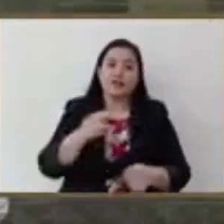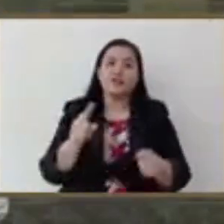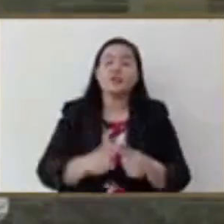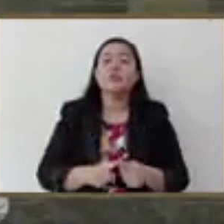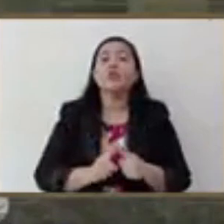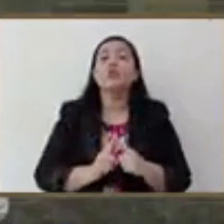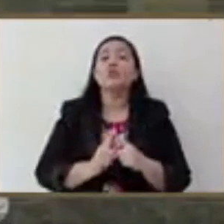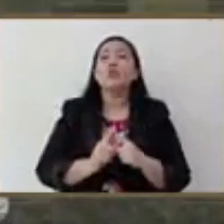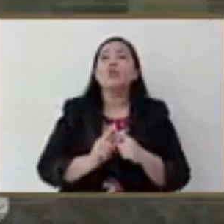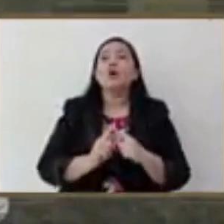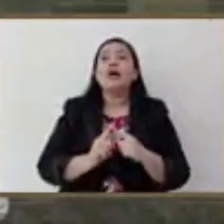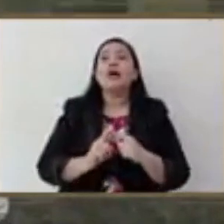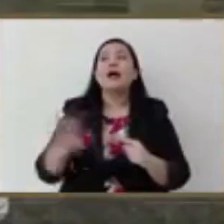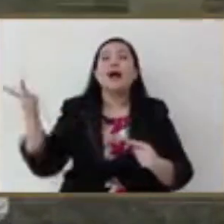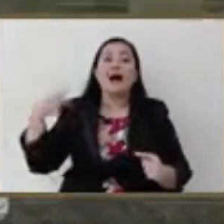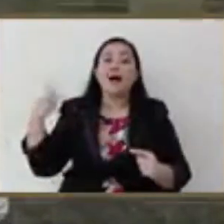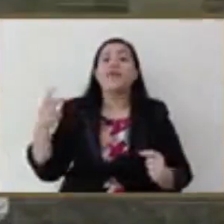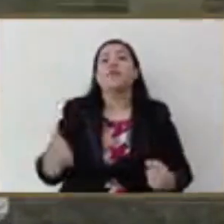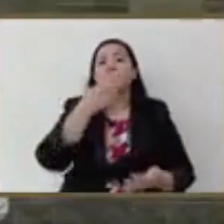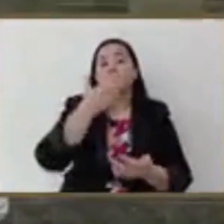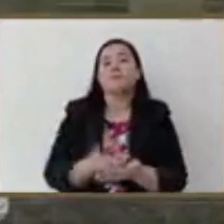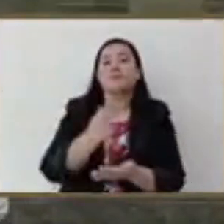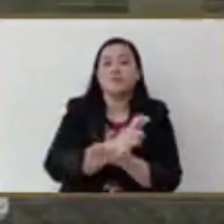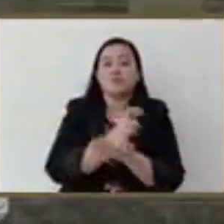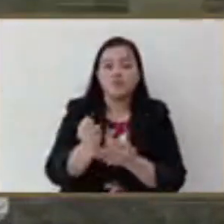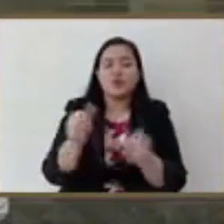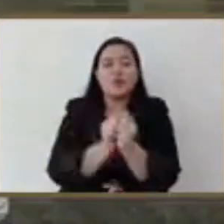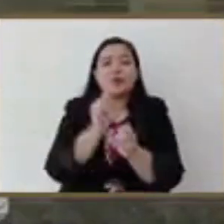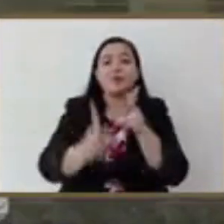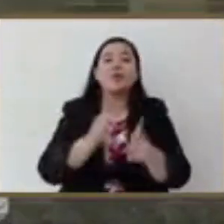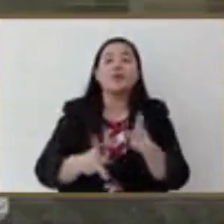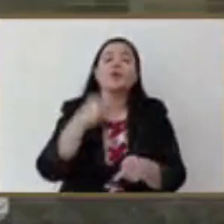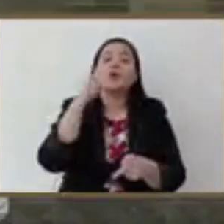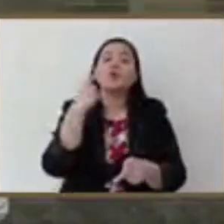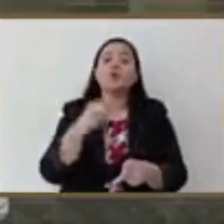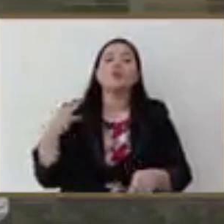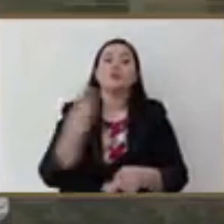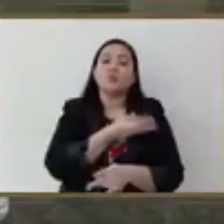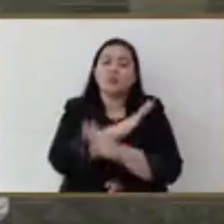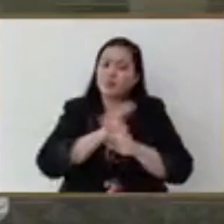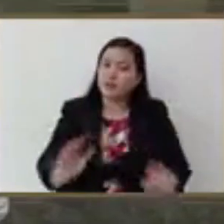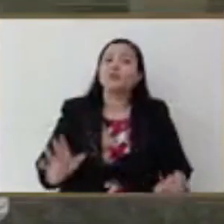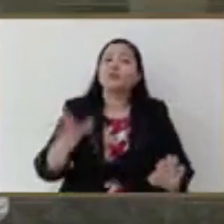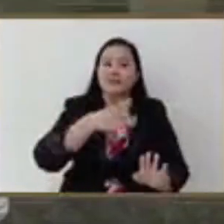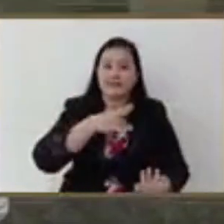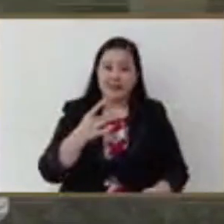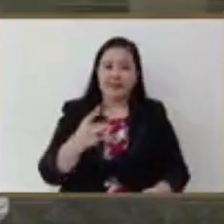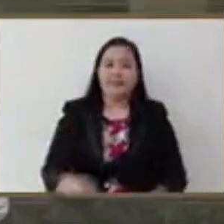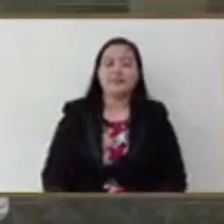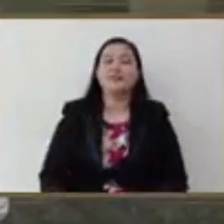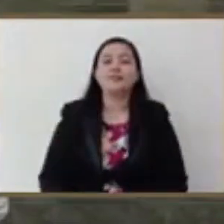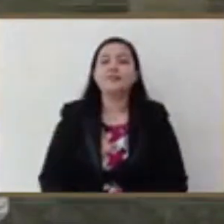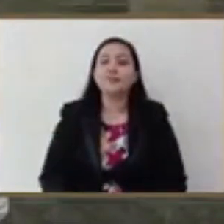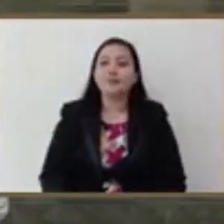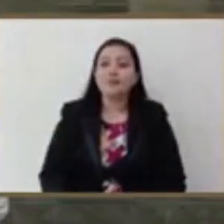ginagawa ko ngayon, yung hindi ko dating ginagawa. At yung dati kong ginagawa, hindi ko na ginagawa ngayon. That's